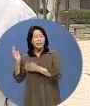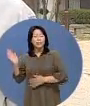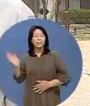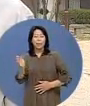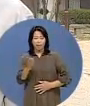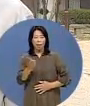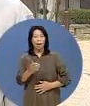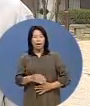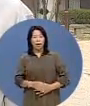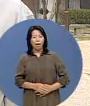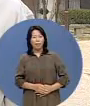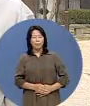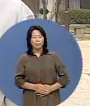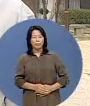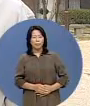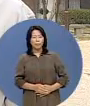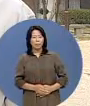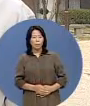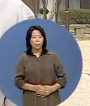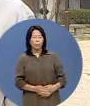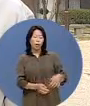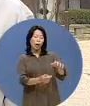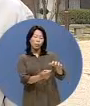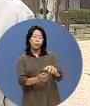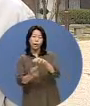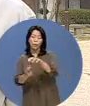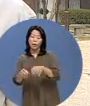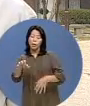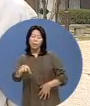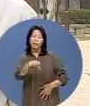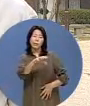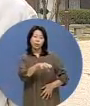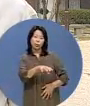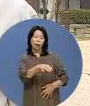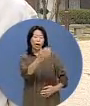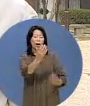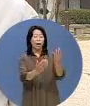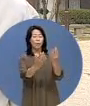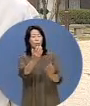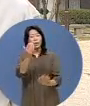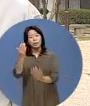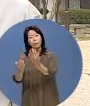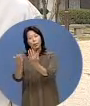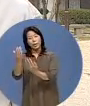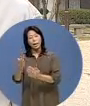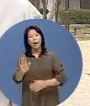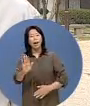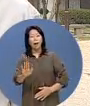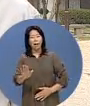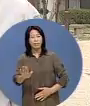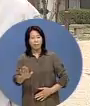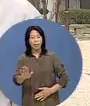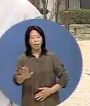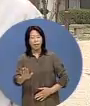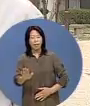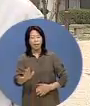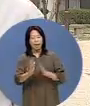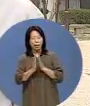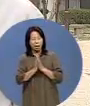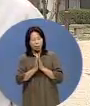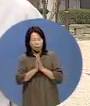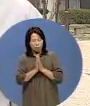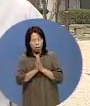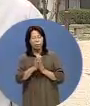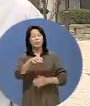からそれぞれの村に森さんがあって、そしてそこは非常に村の中の神聖